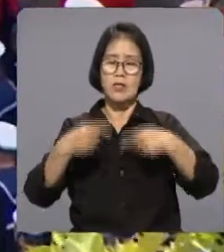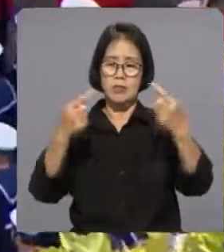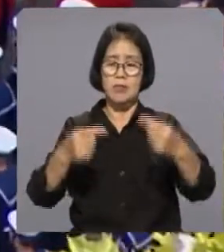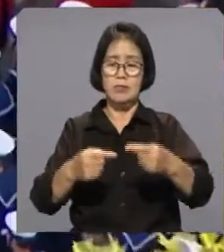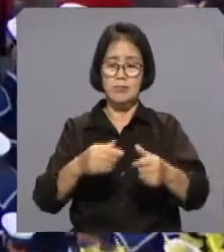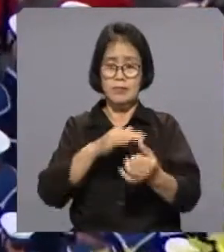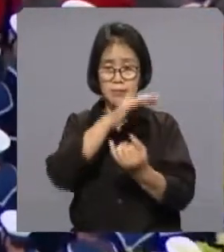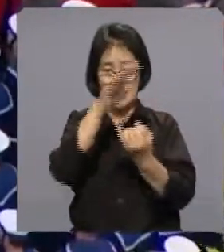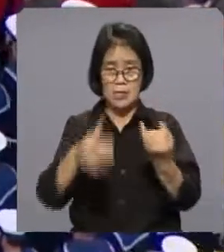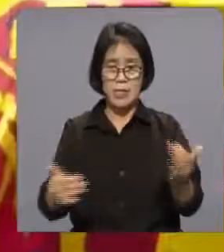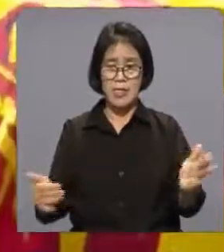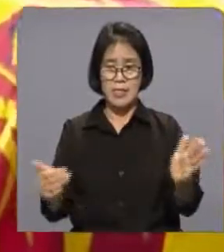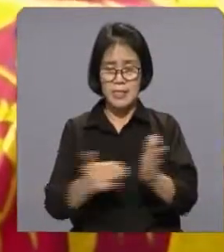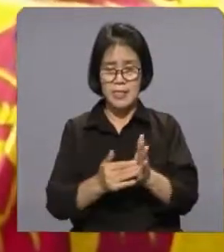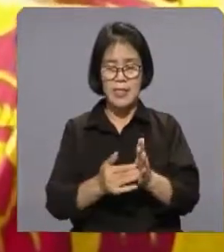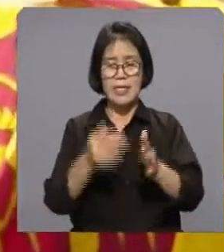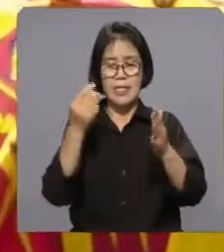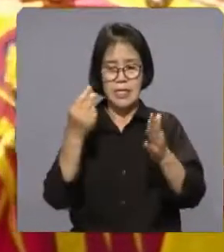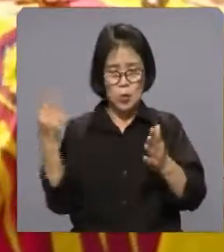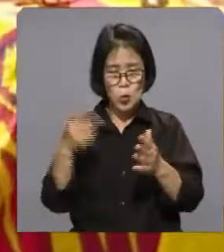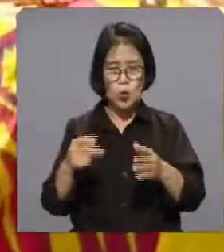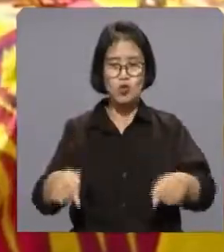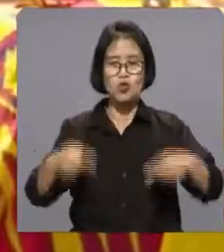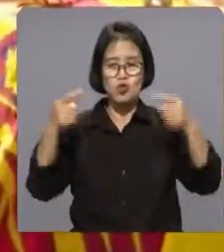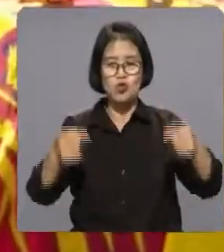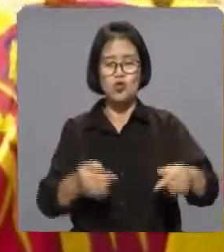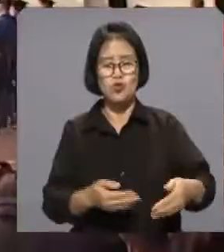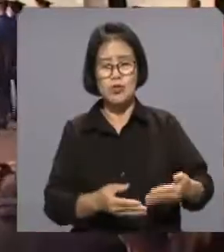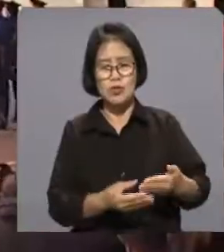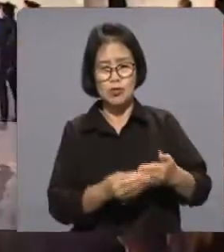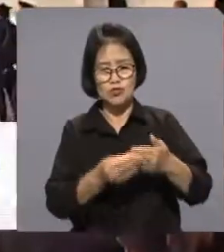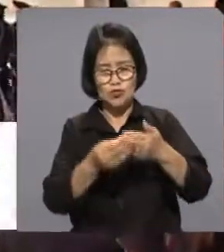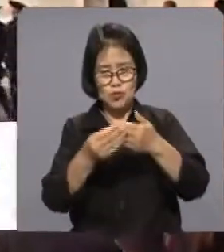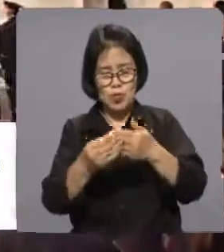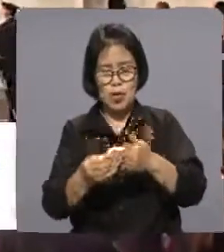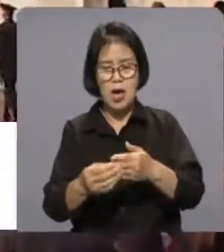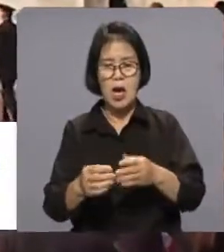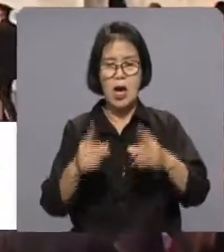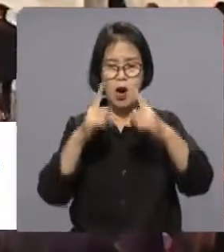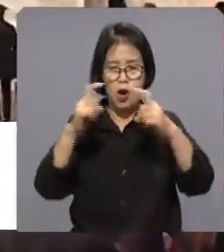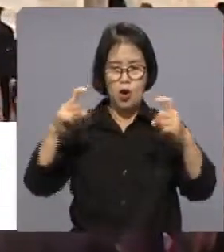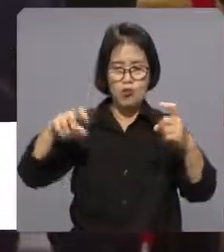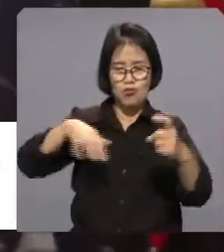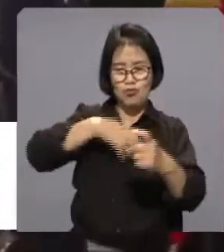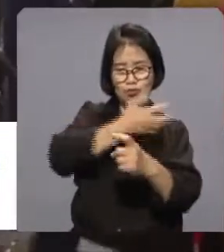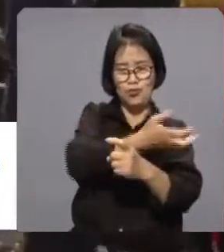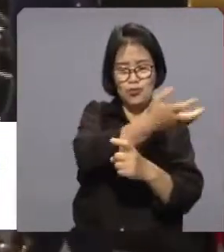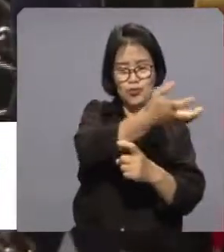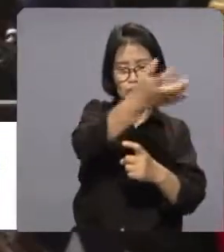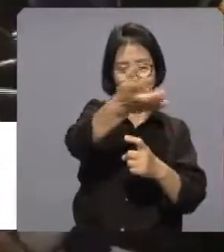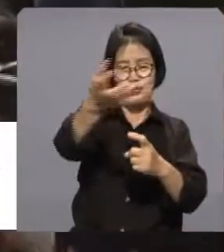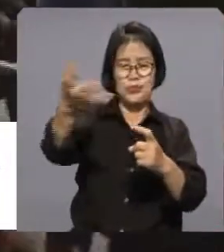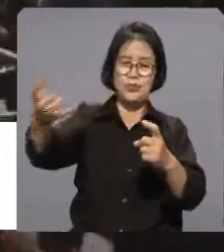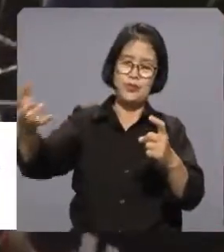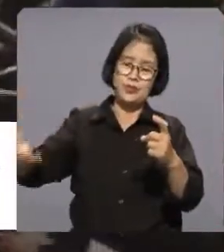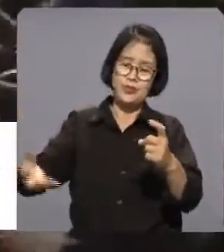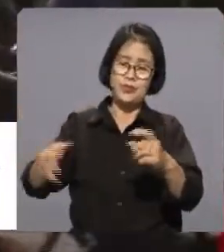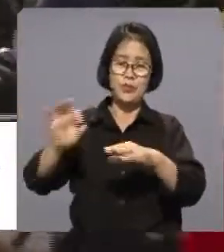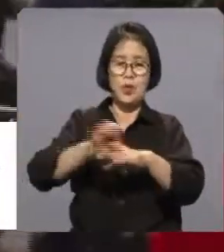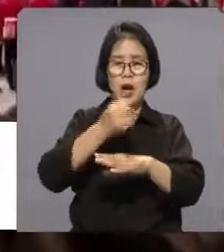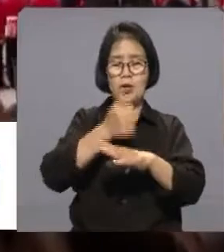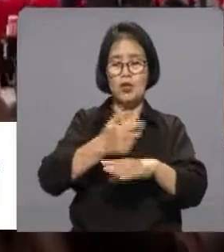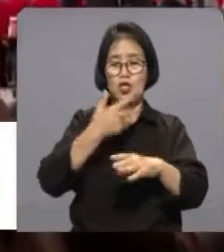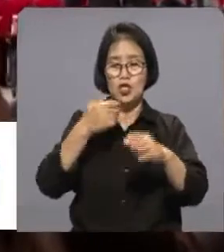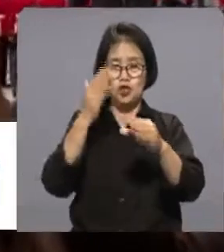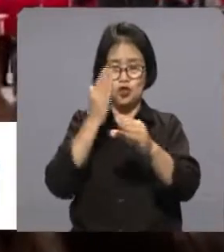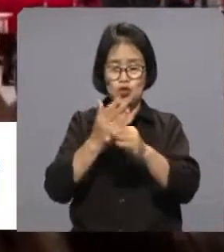끝나자 여왕은 또다시 운구마차에 올라 생전에 거처했던 버킹엄궁 일대를 행진했습니다. 여왕은 런던